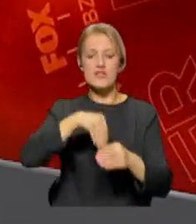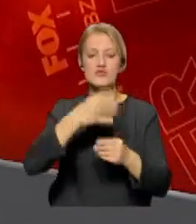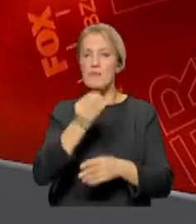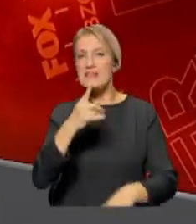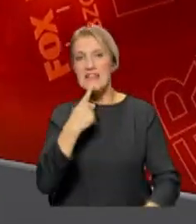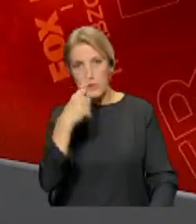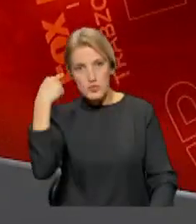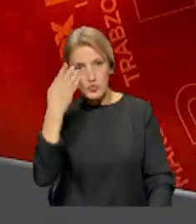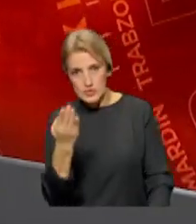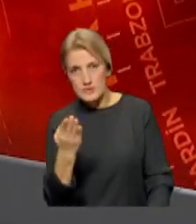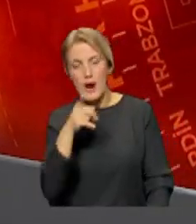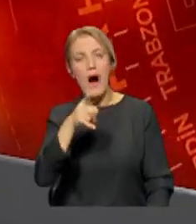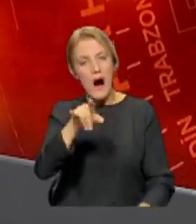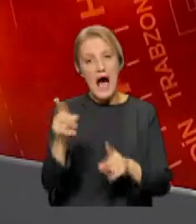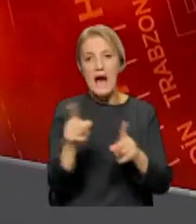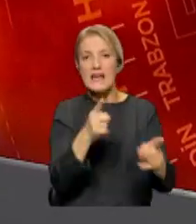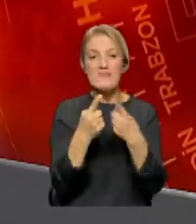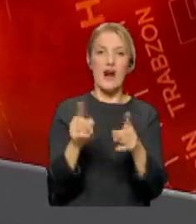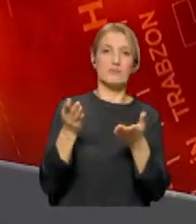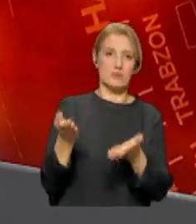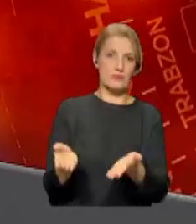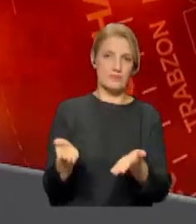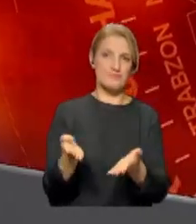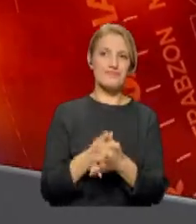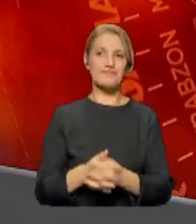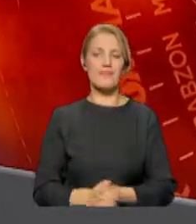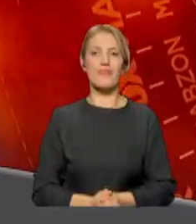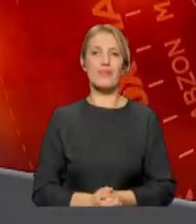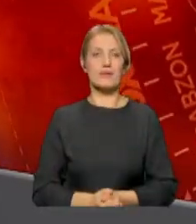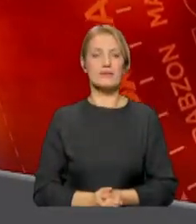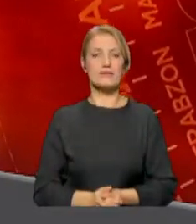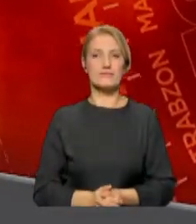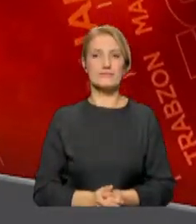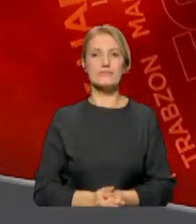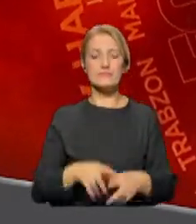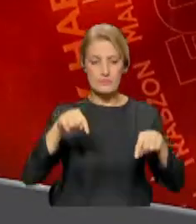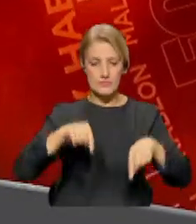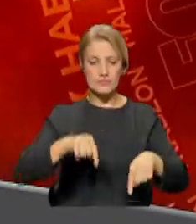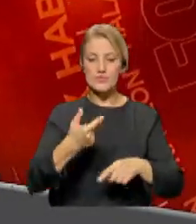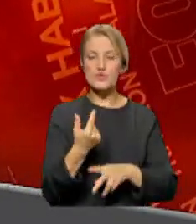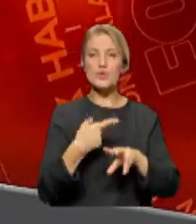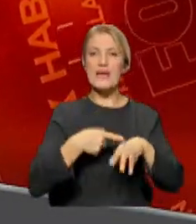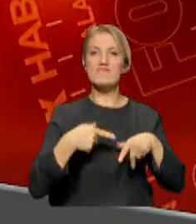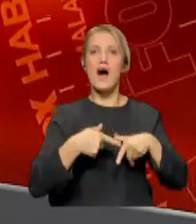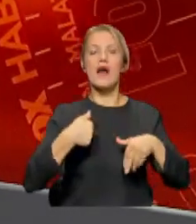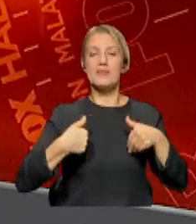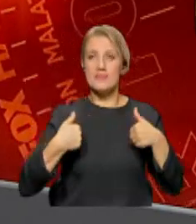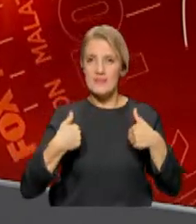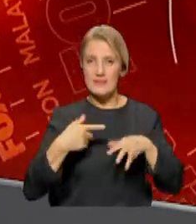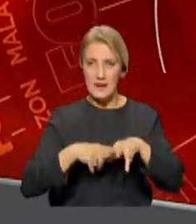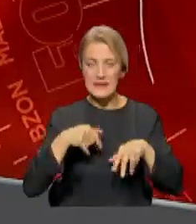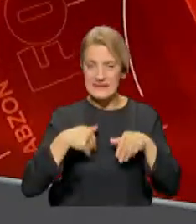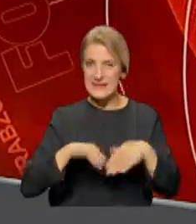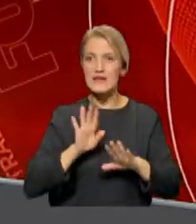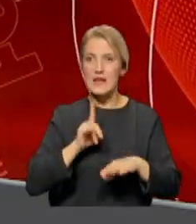bir düşünün işte aradaki fark bu burada UEFA'da değil de